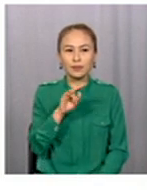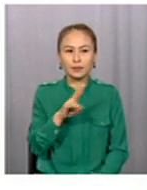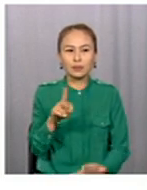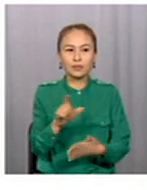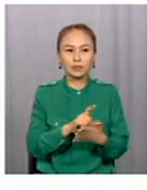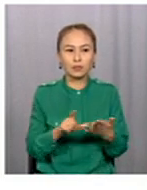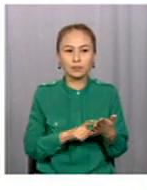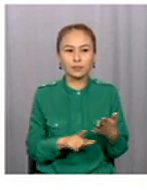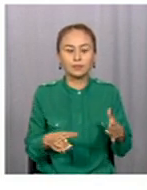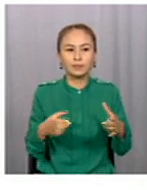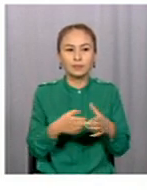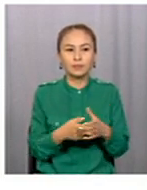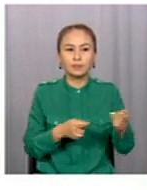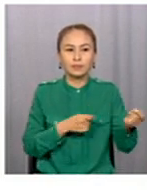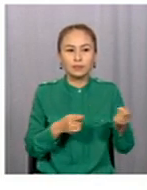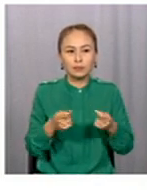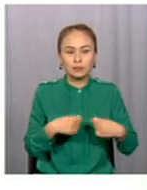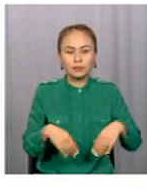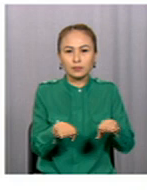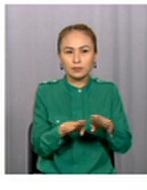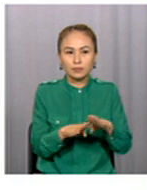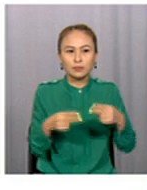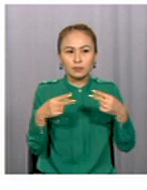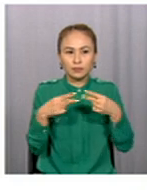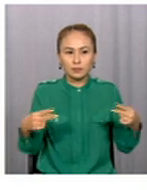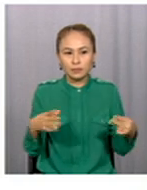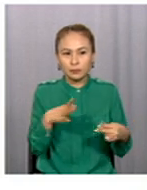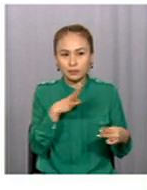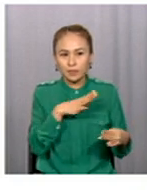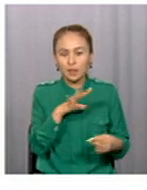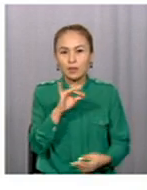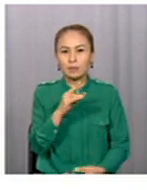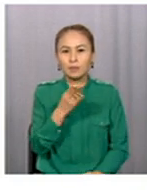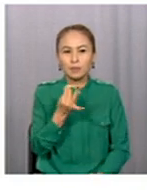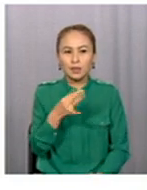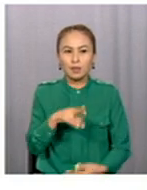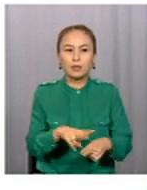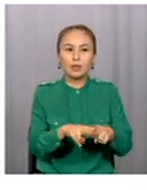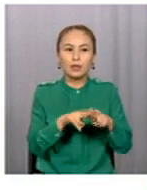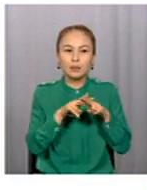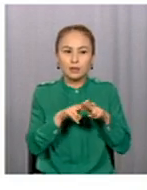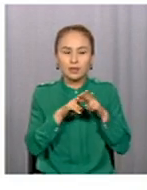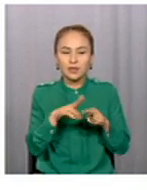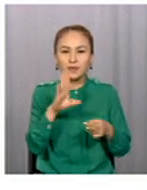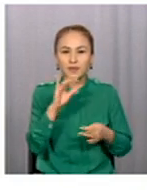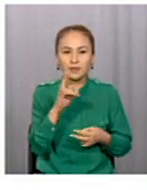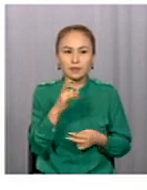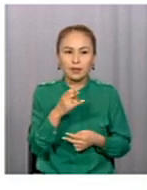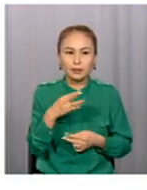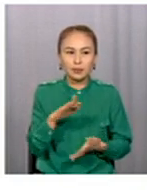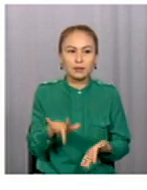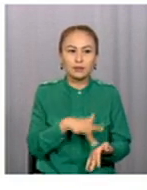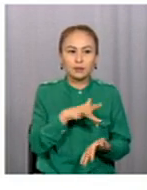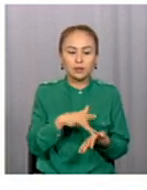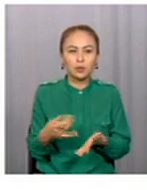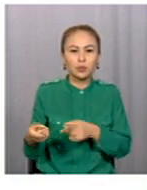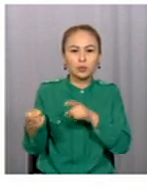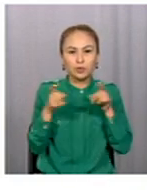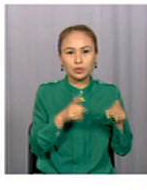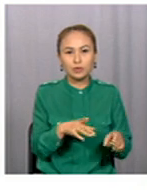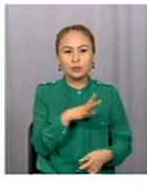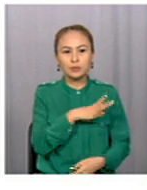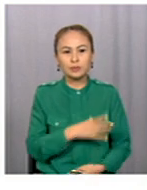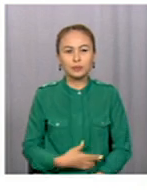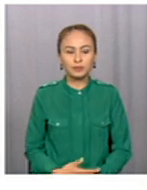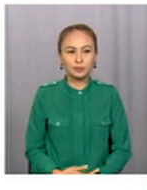реформасы христиан дінін басқа діндермен теңестірді. Империя астанасын Византия қаласына